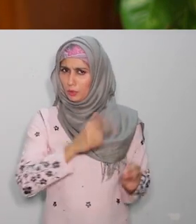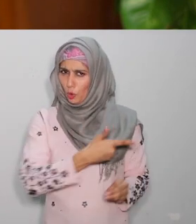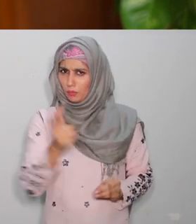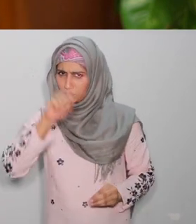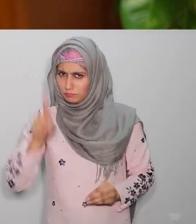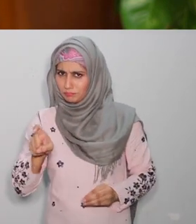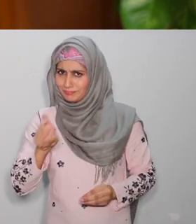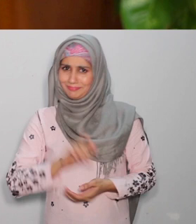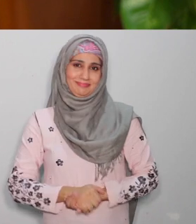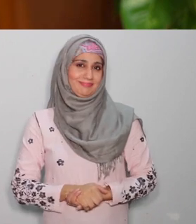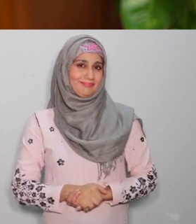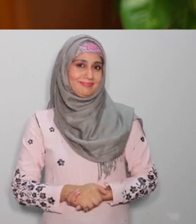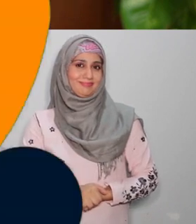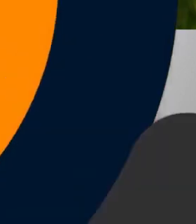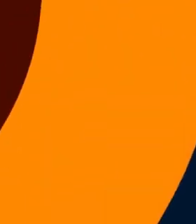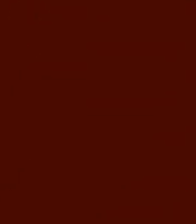रखते हैं?